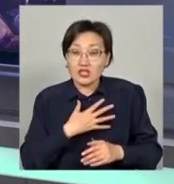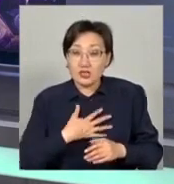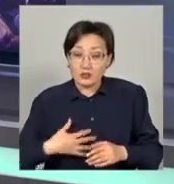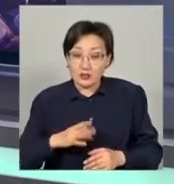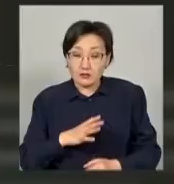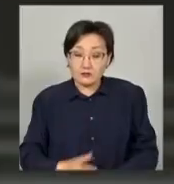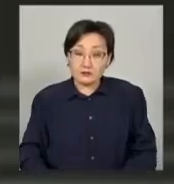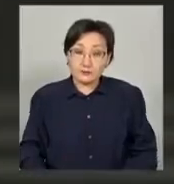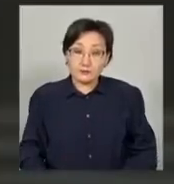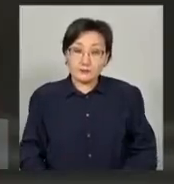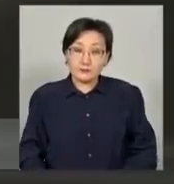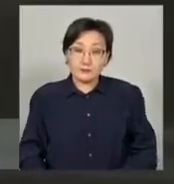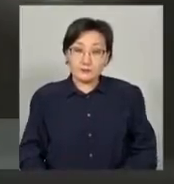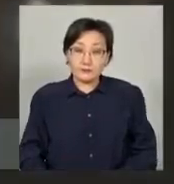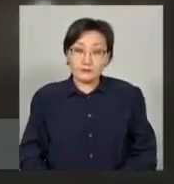жараланған.